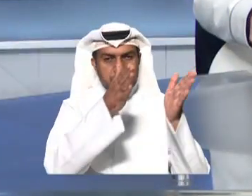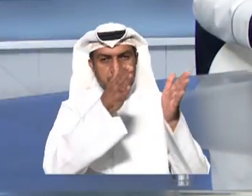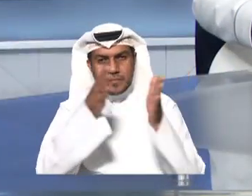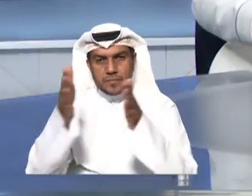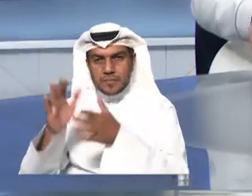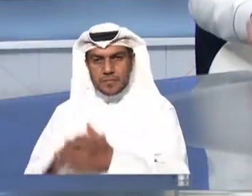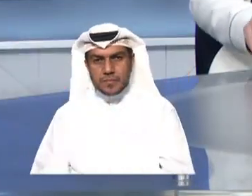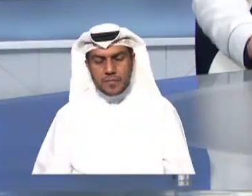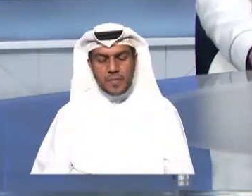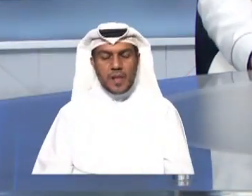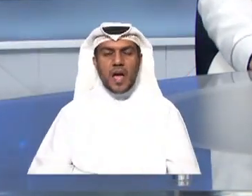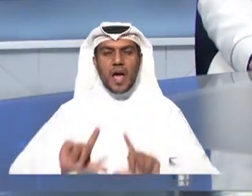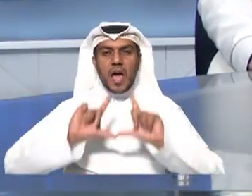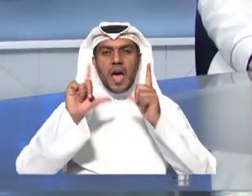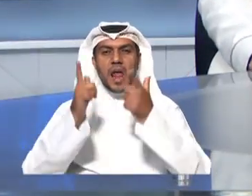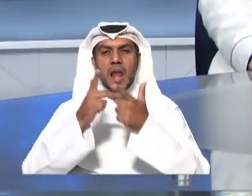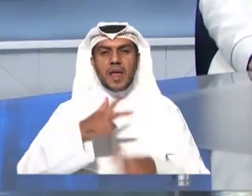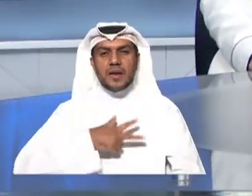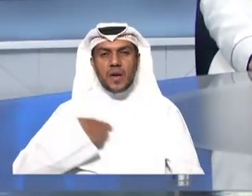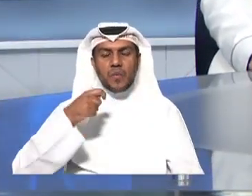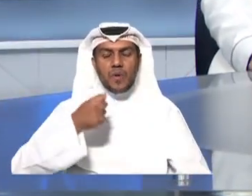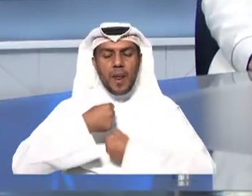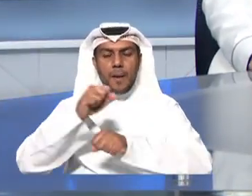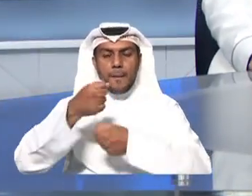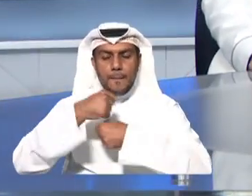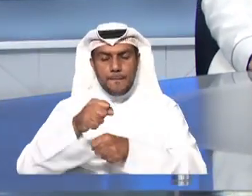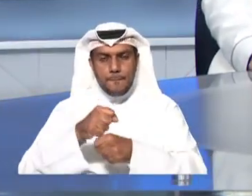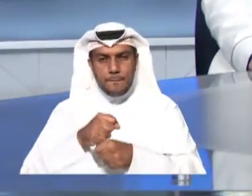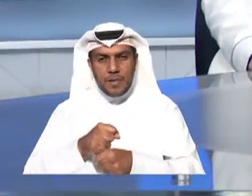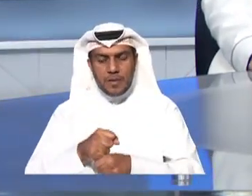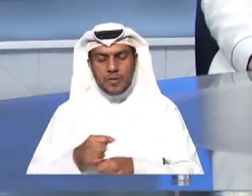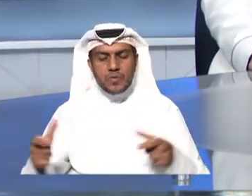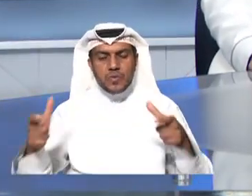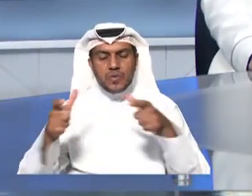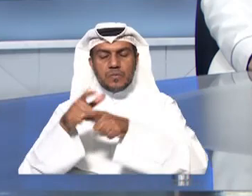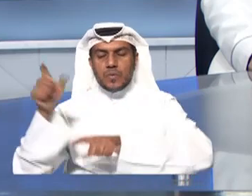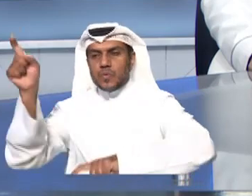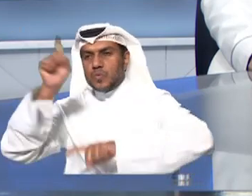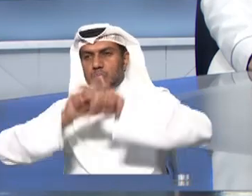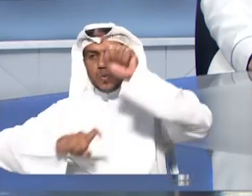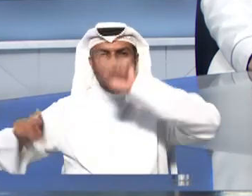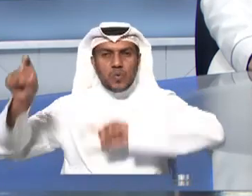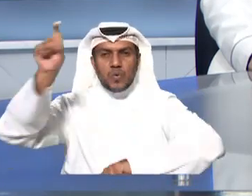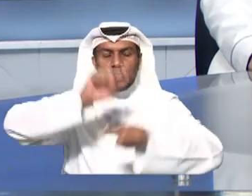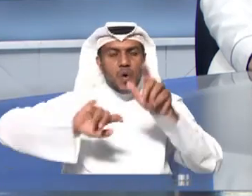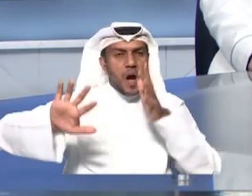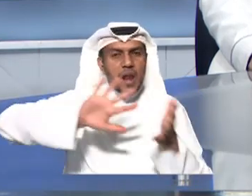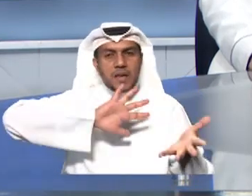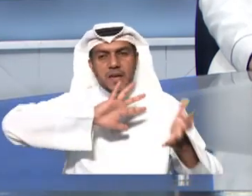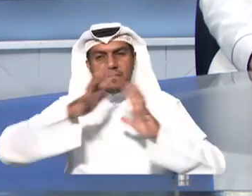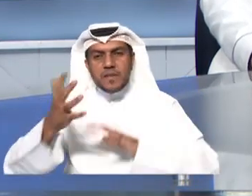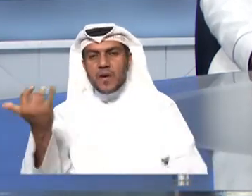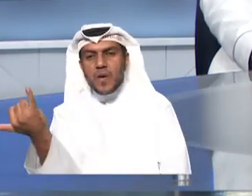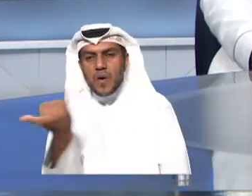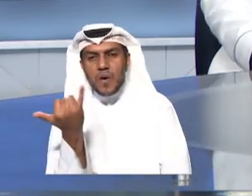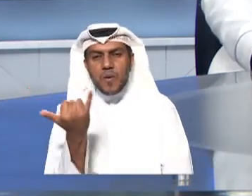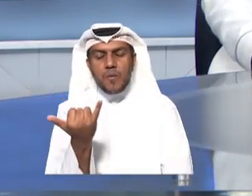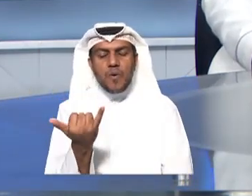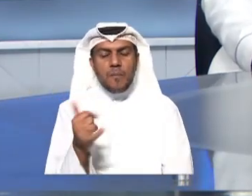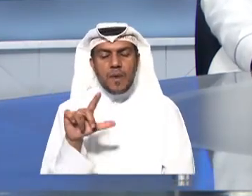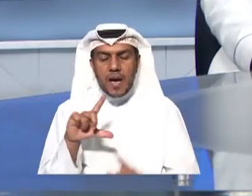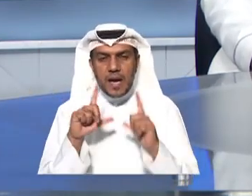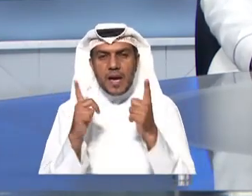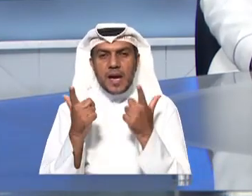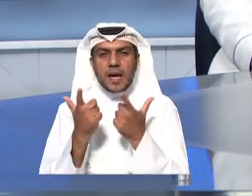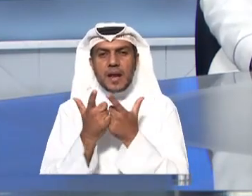تواصل لجان المجلس البلدي دورها الفعال في مناقشة وإنجاز العديد من الملفات، ومن هذا المنطلق شهدت لجنة